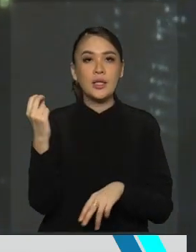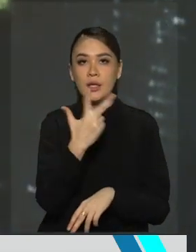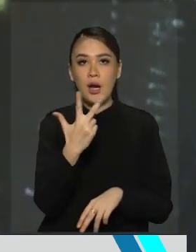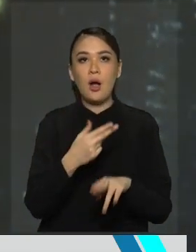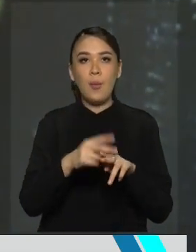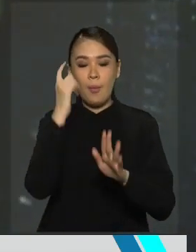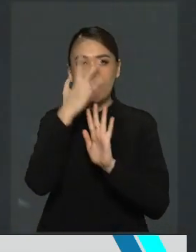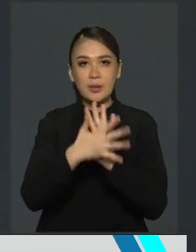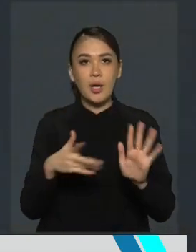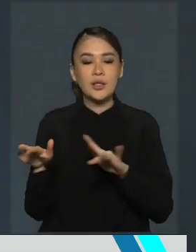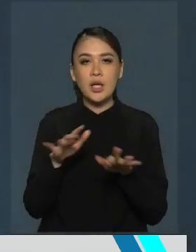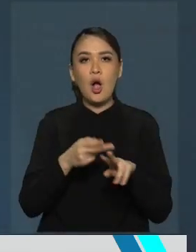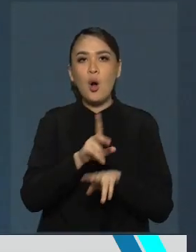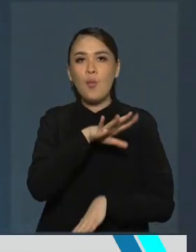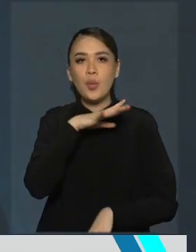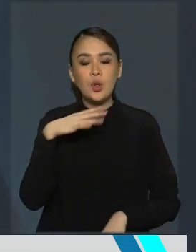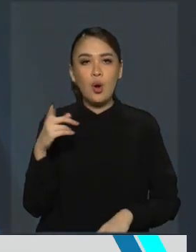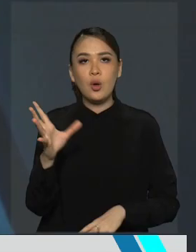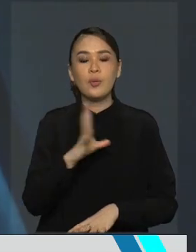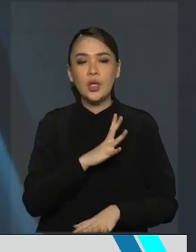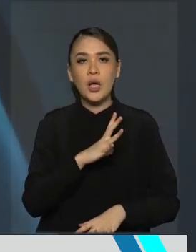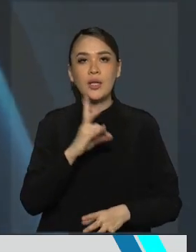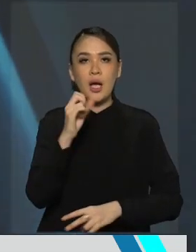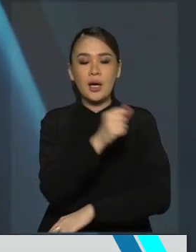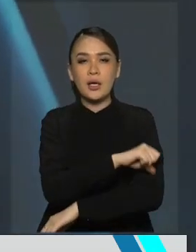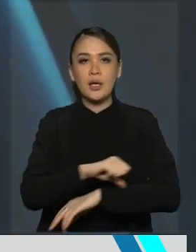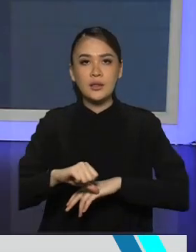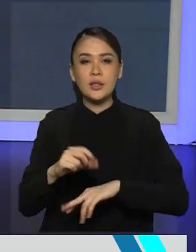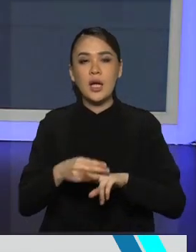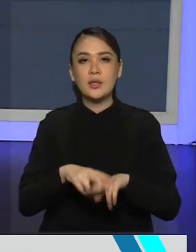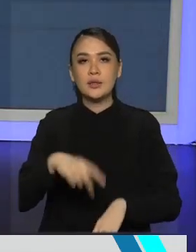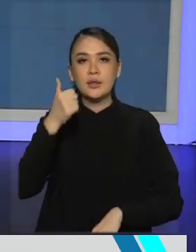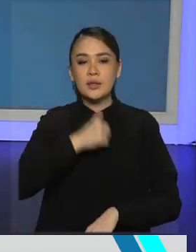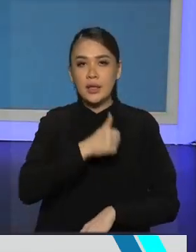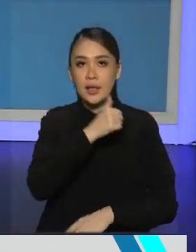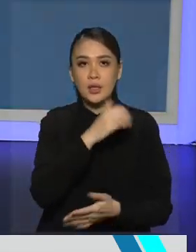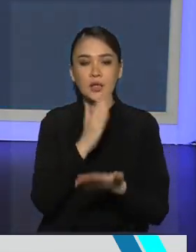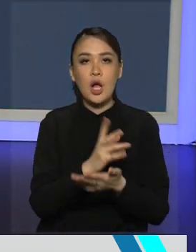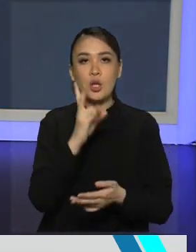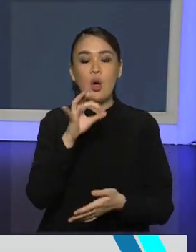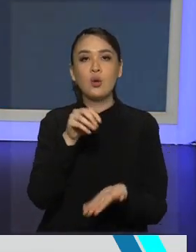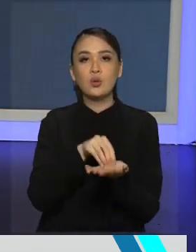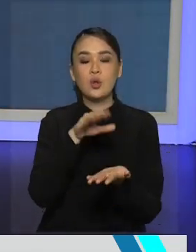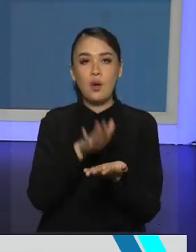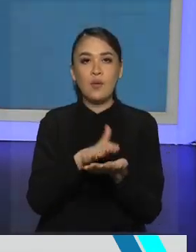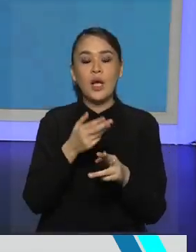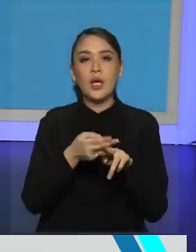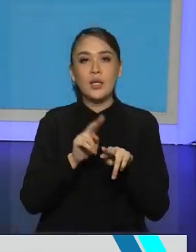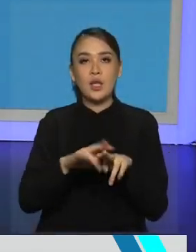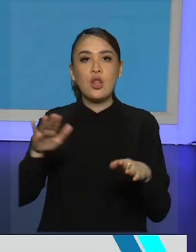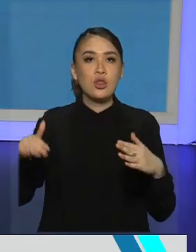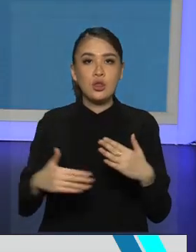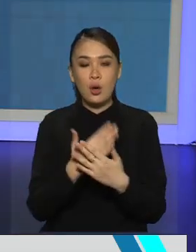Угу. Понятное дело, там много вещей на границе с секретностью, но тем не менее, в условиях